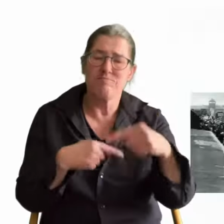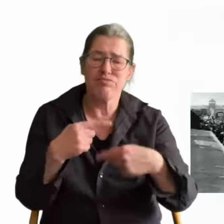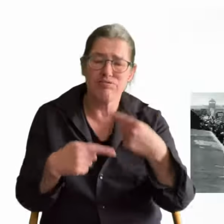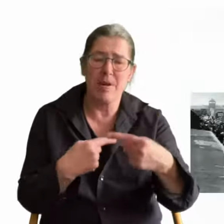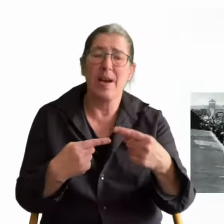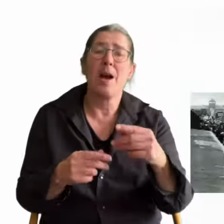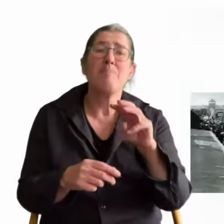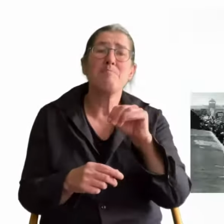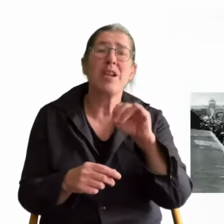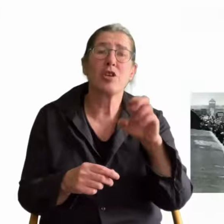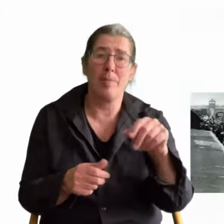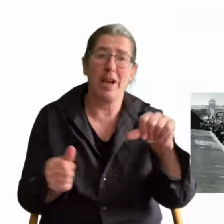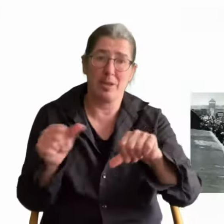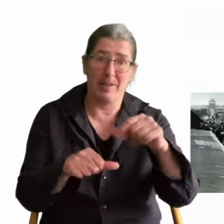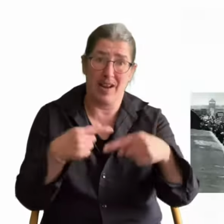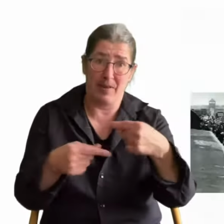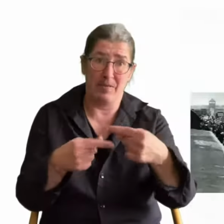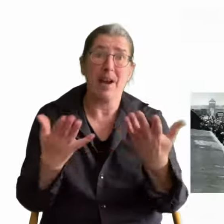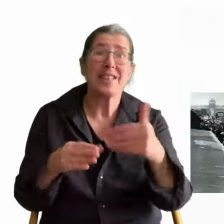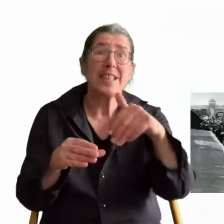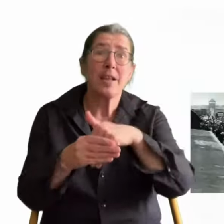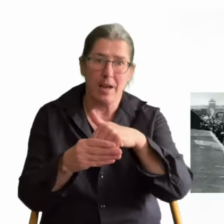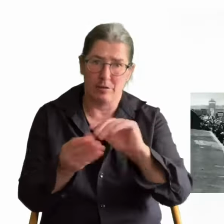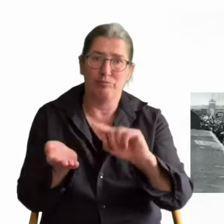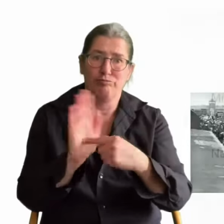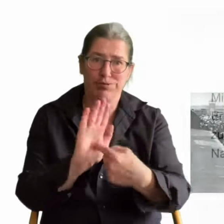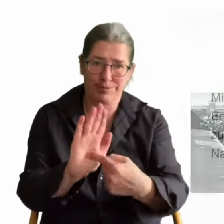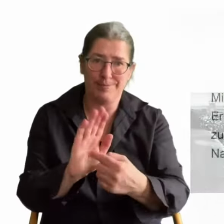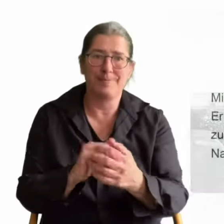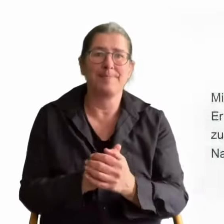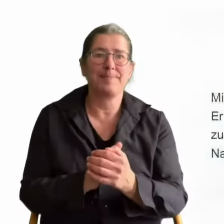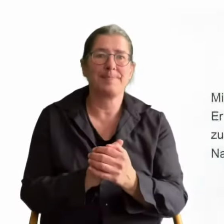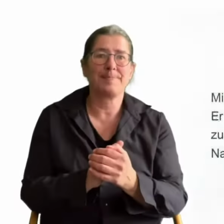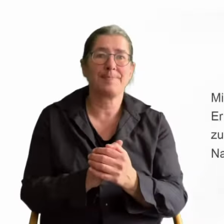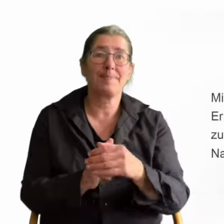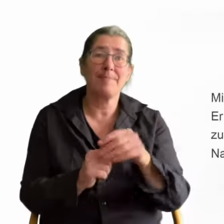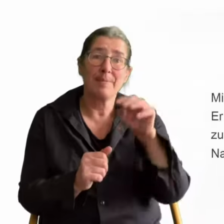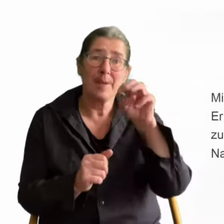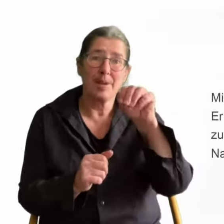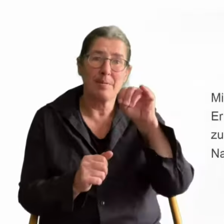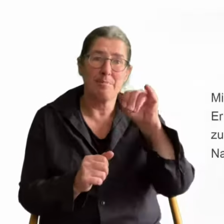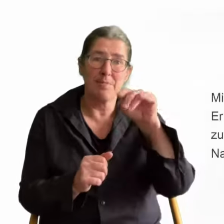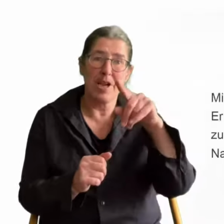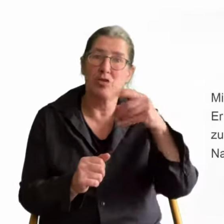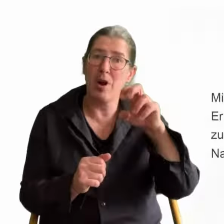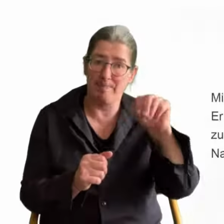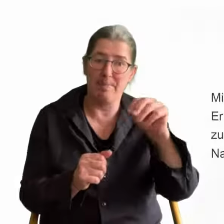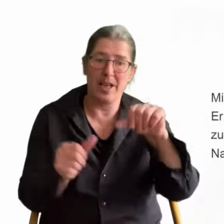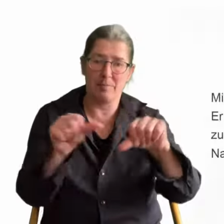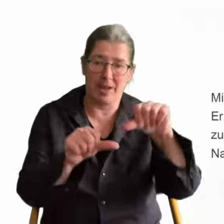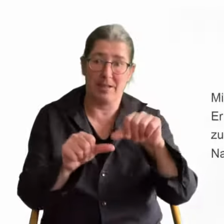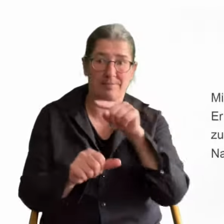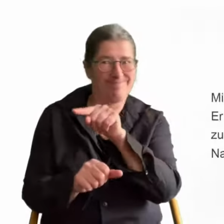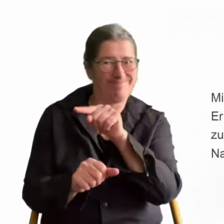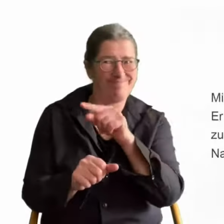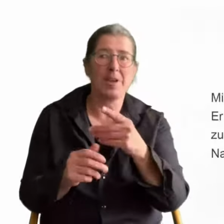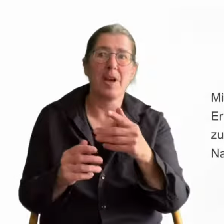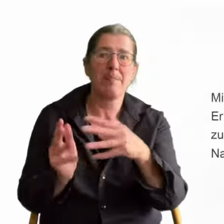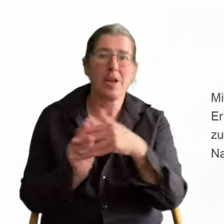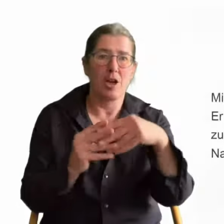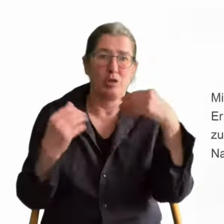und wobei es darum geht das seht ihr im folgenden das möbel im experiment der amerikanische psychologe